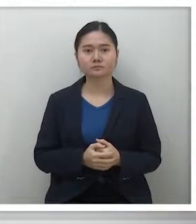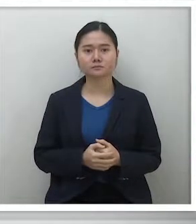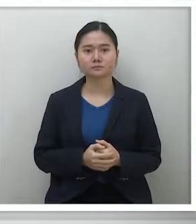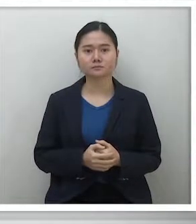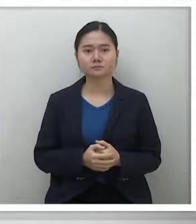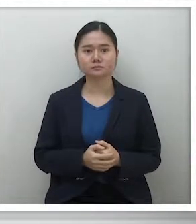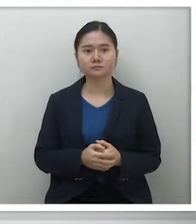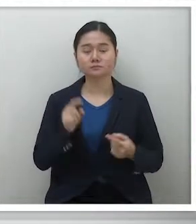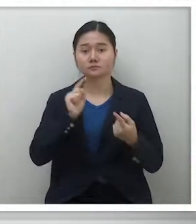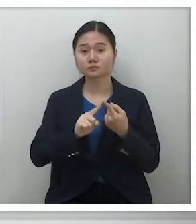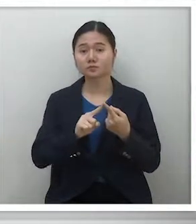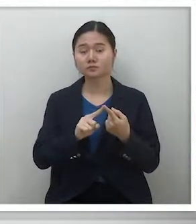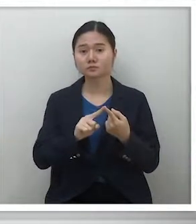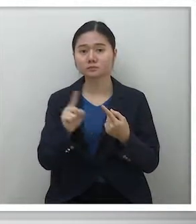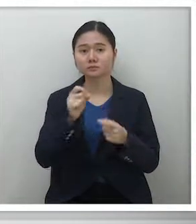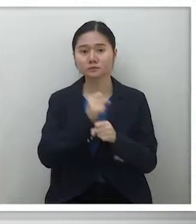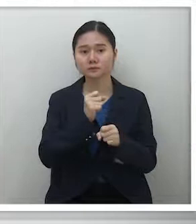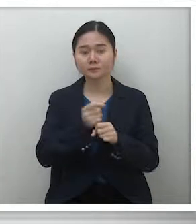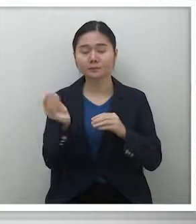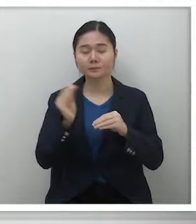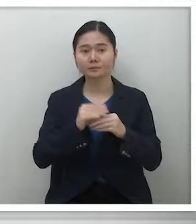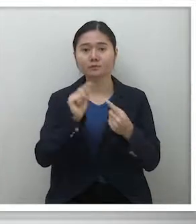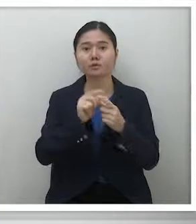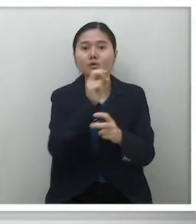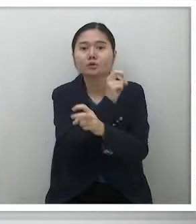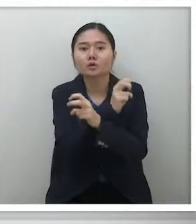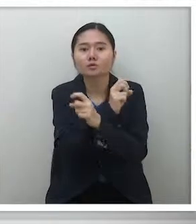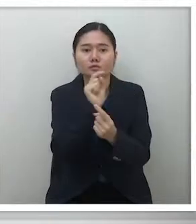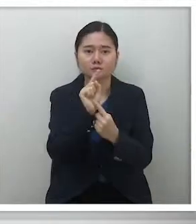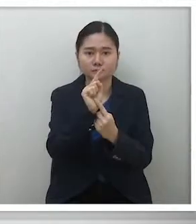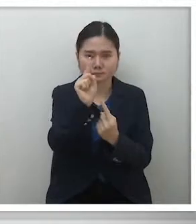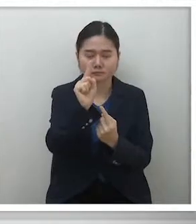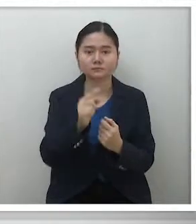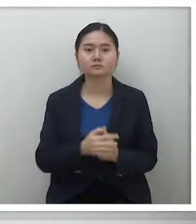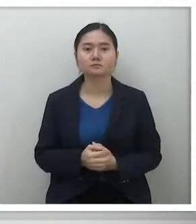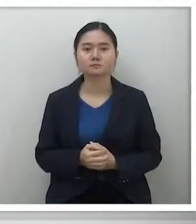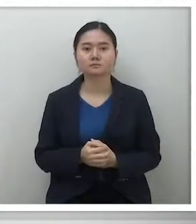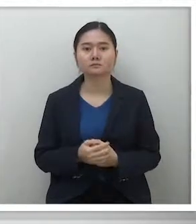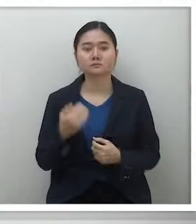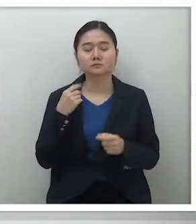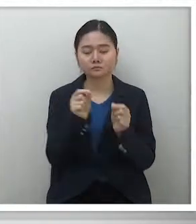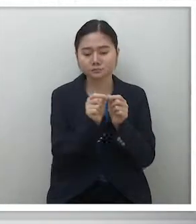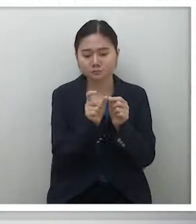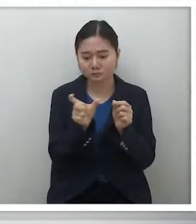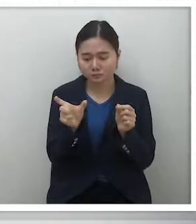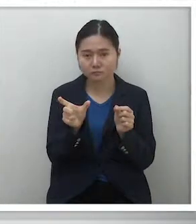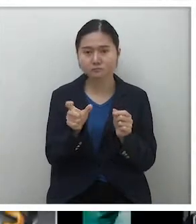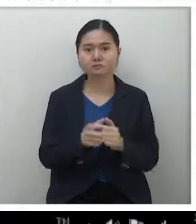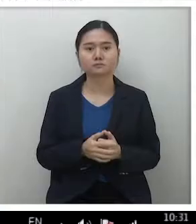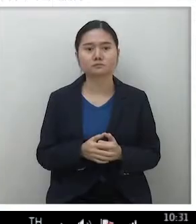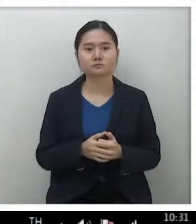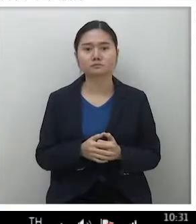ส่วนที่โดนคีย์เฟรมเพิ่มก็คือส่วนกระดูกโบนตัวแรกจะมีความยาวออกไป